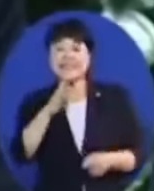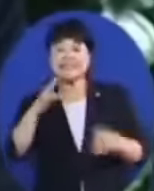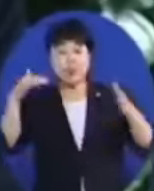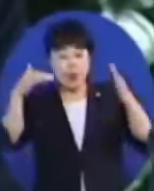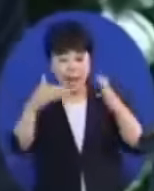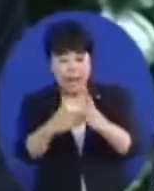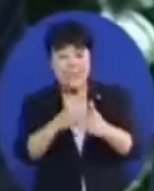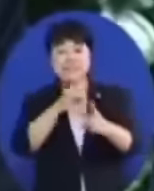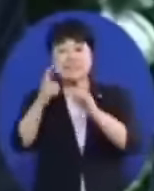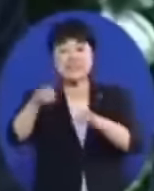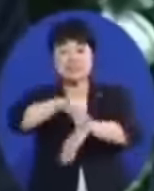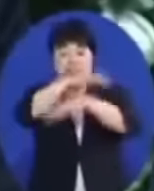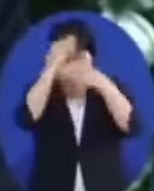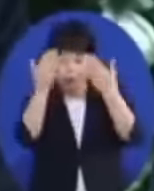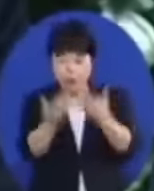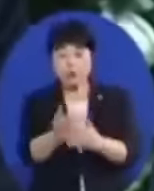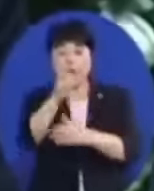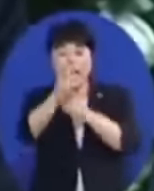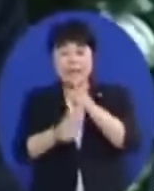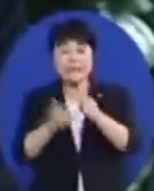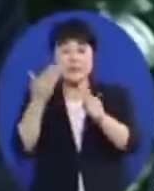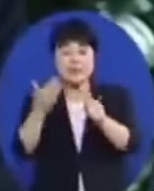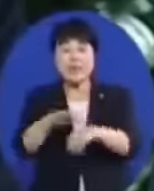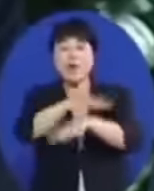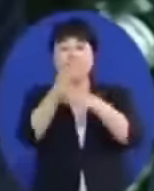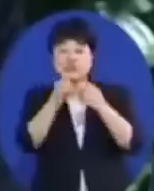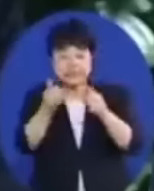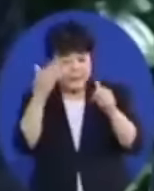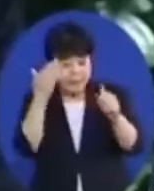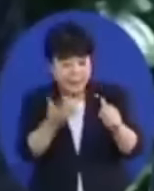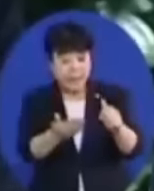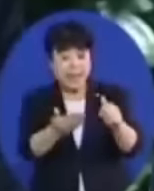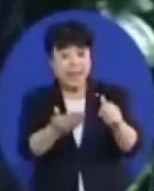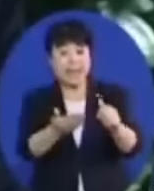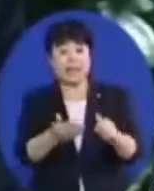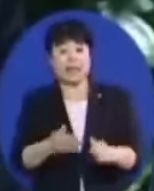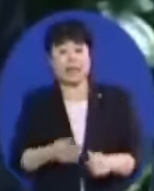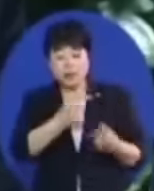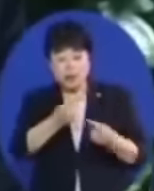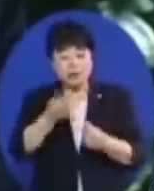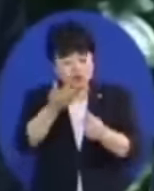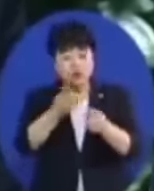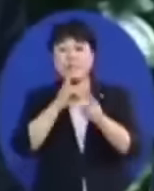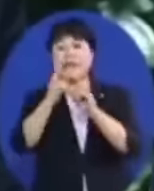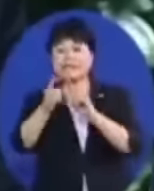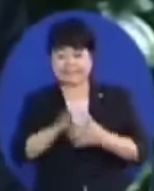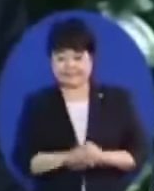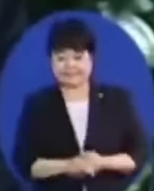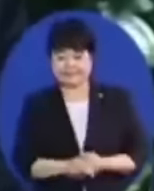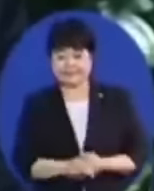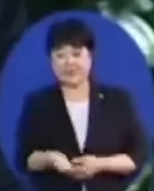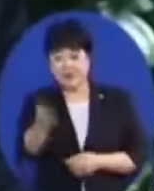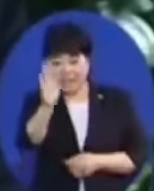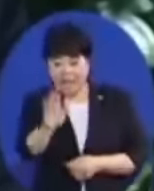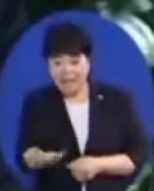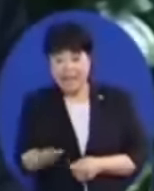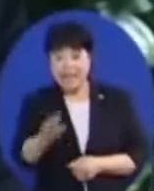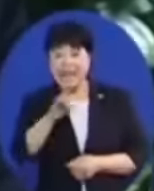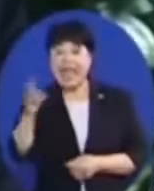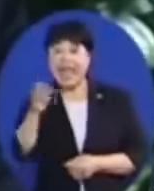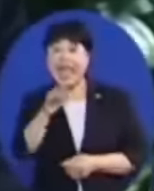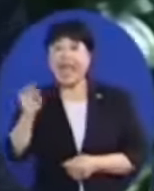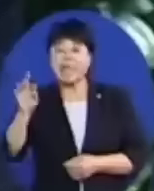계시록까지 말씀 전체는 하나님이 우리 모든 인생들에게 공평하게 주신 말씀인 것입니다. 그러나